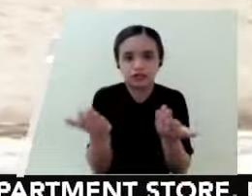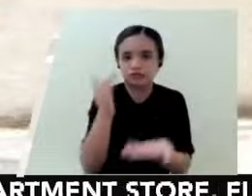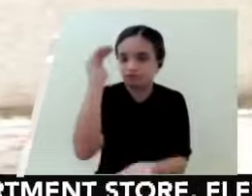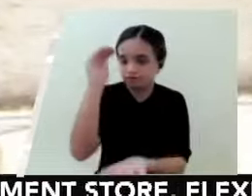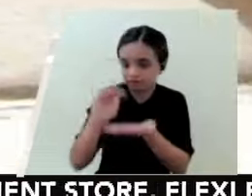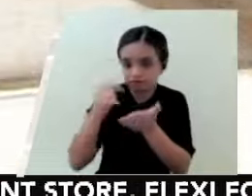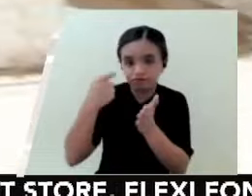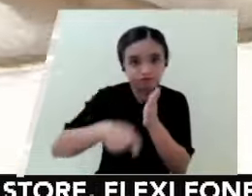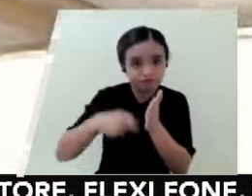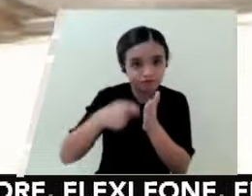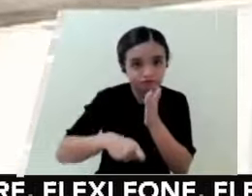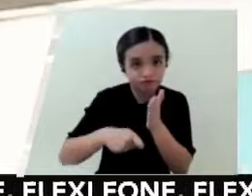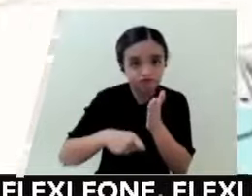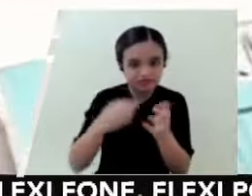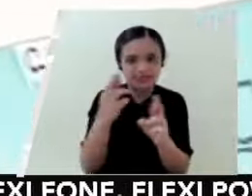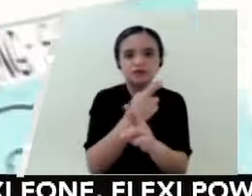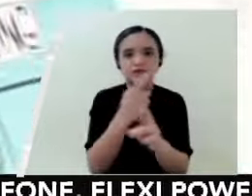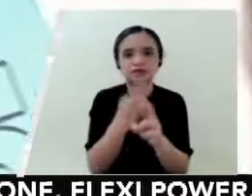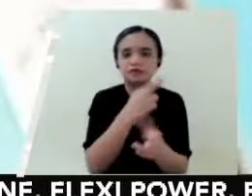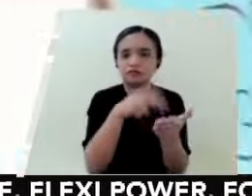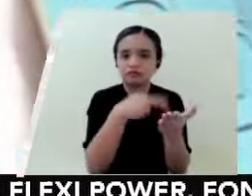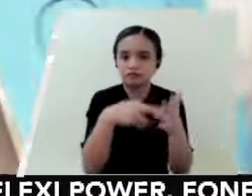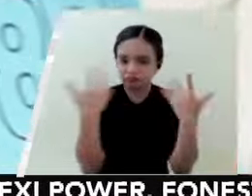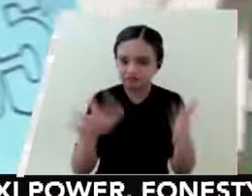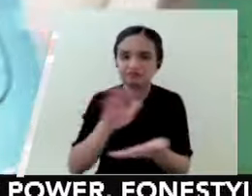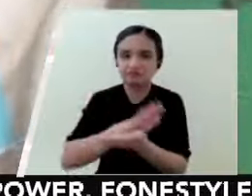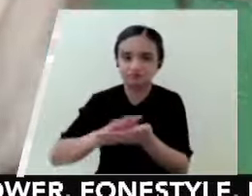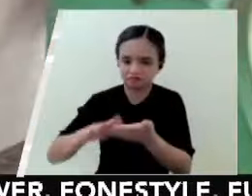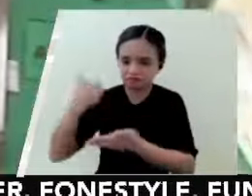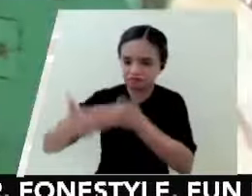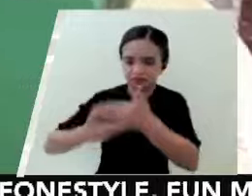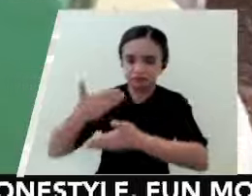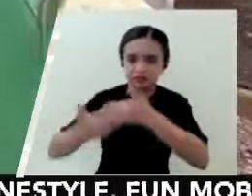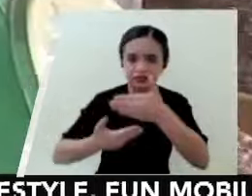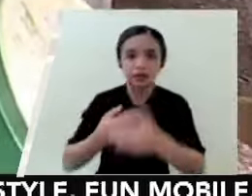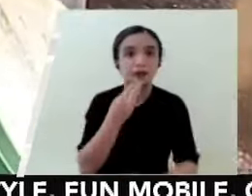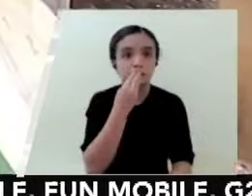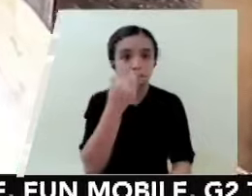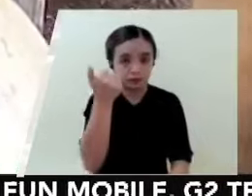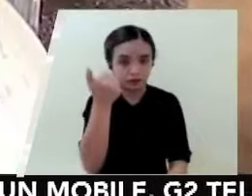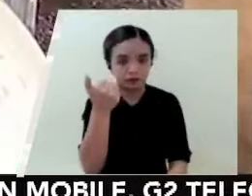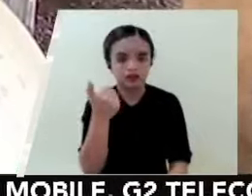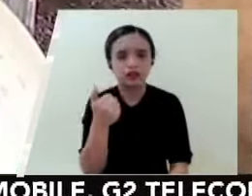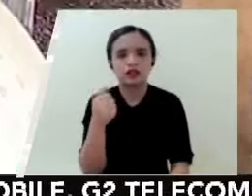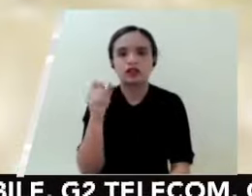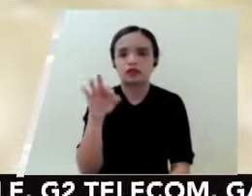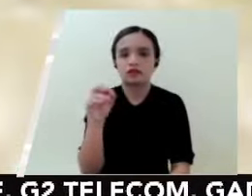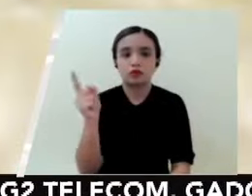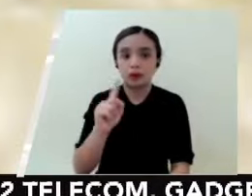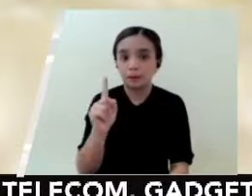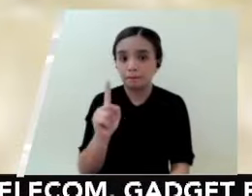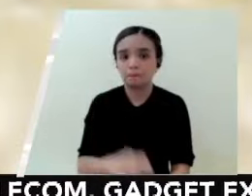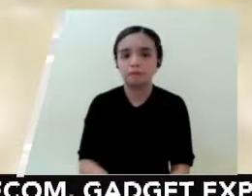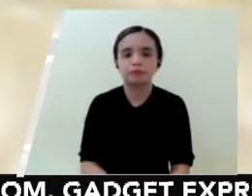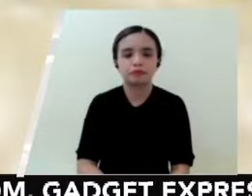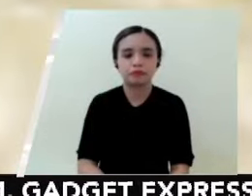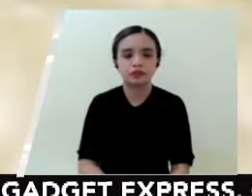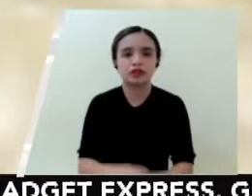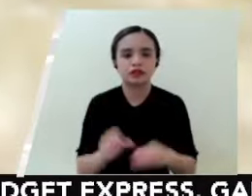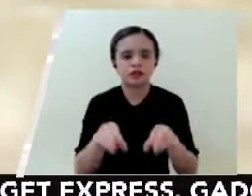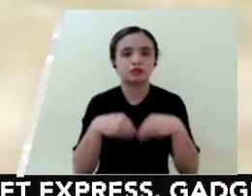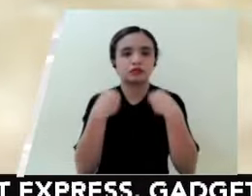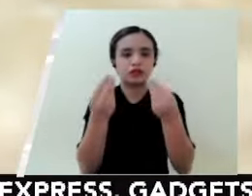at well-milled rice, mas mabuti na lang ibigay yung tarif na